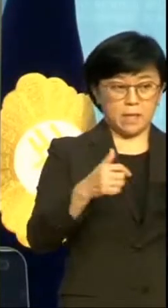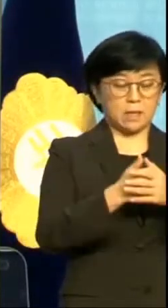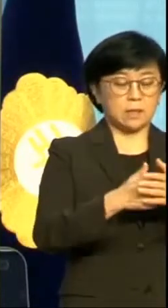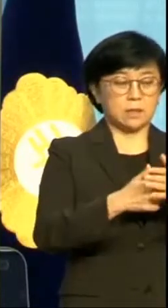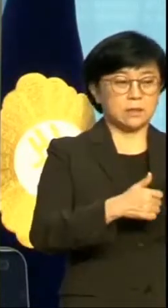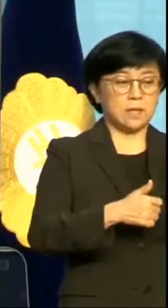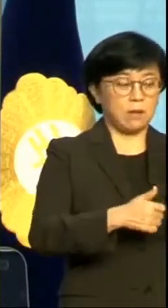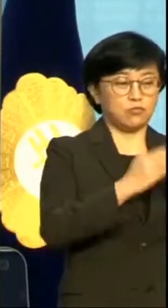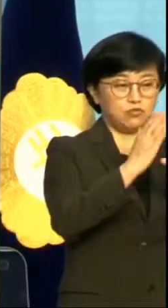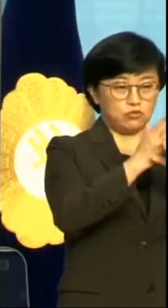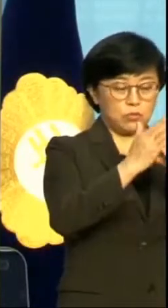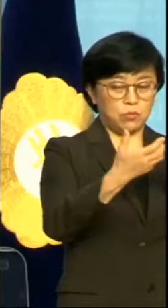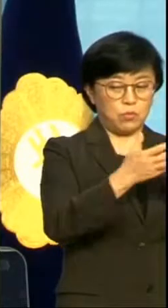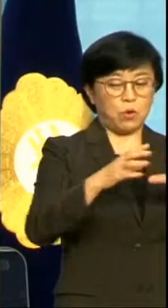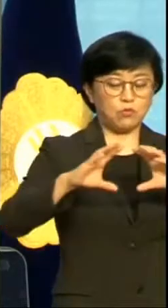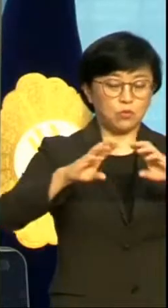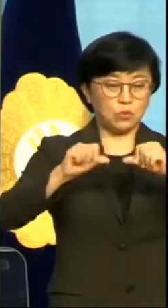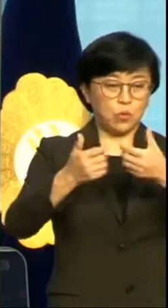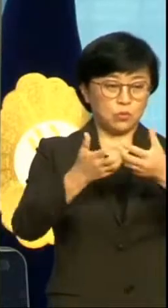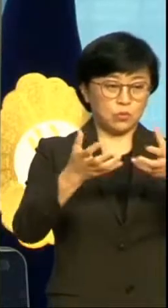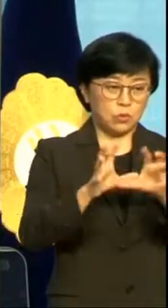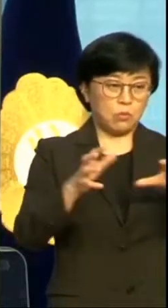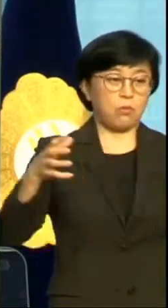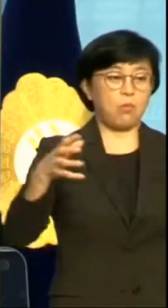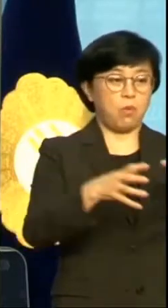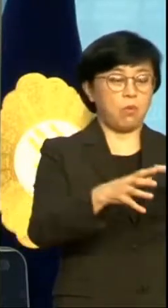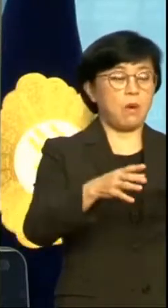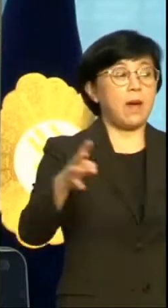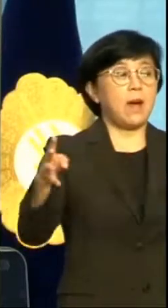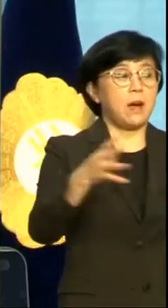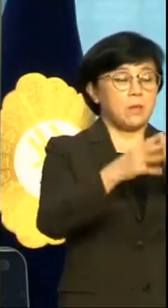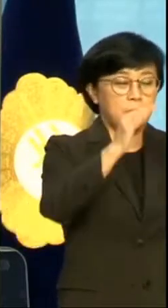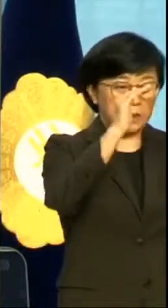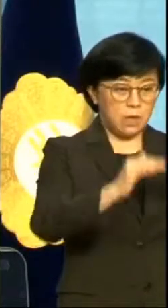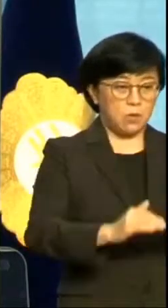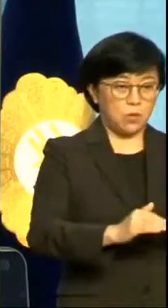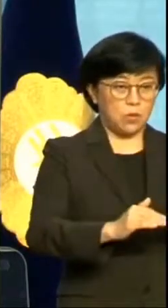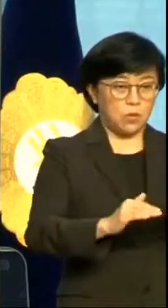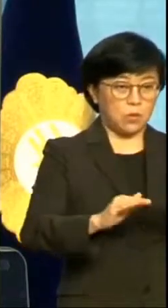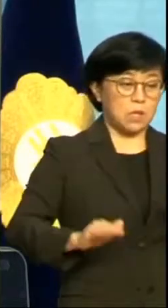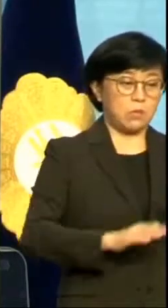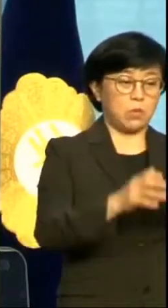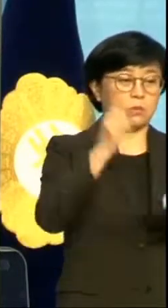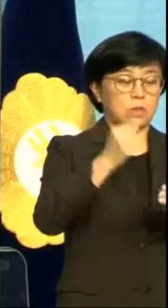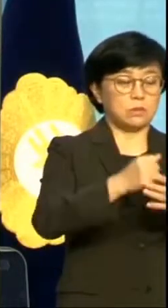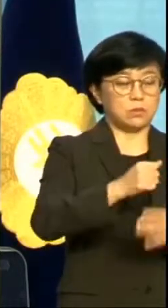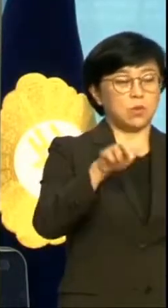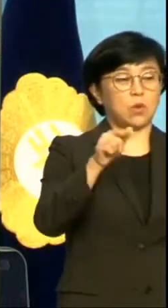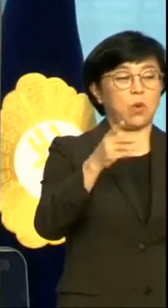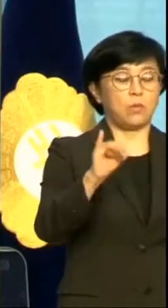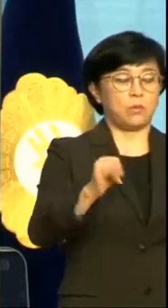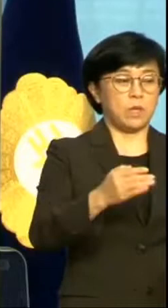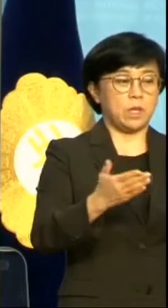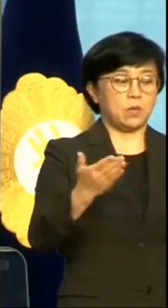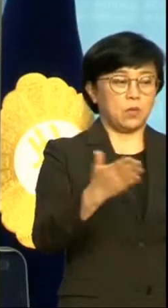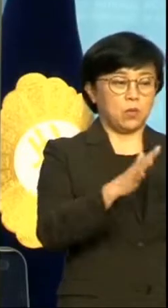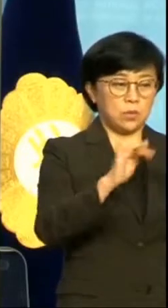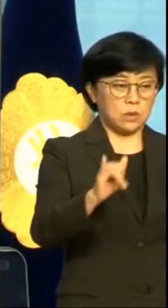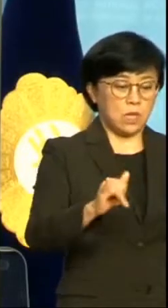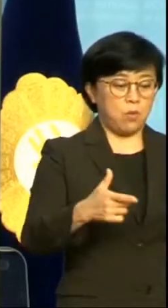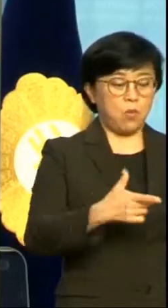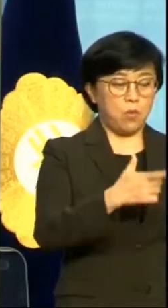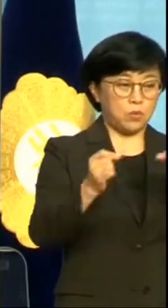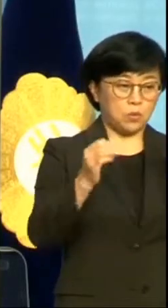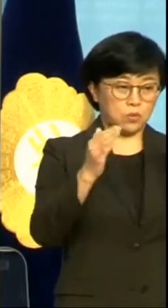주체 국토교통부 등이 모여 그때까지 합의한 사항을 바탕으로 아파트 경비 노동자 등 공동주택 중